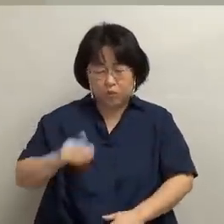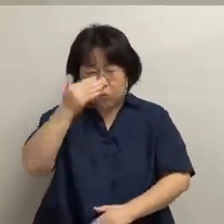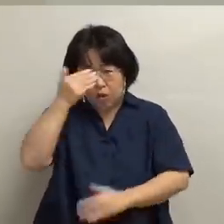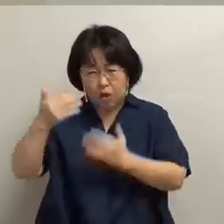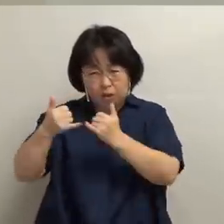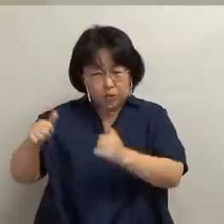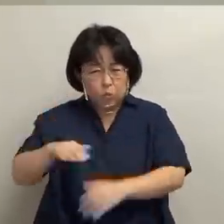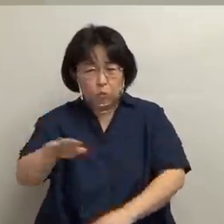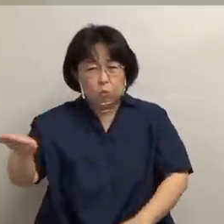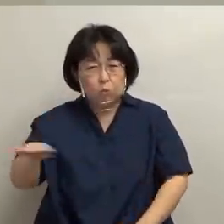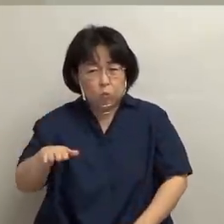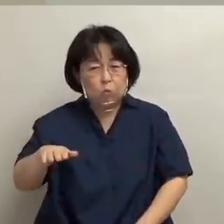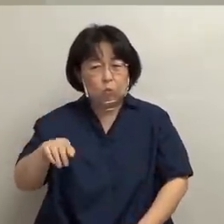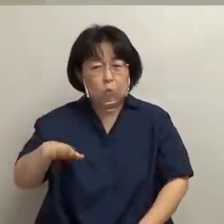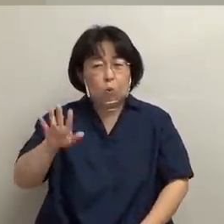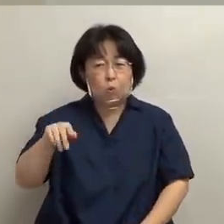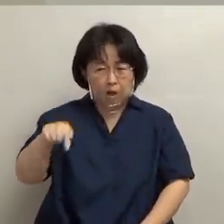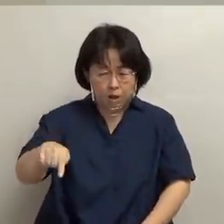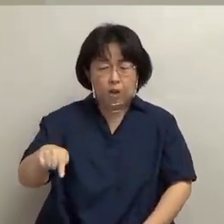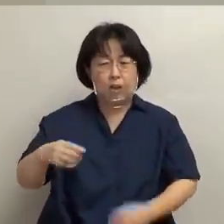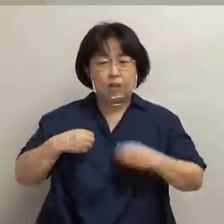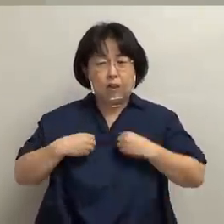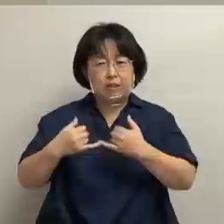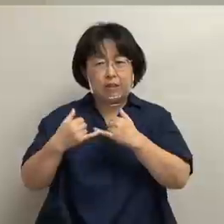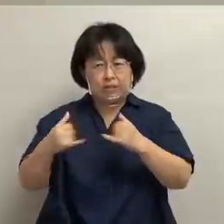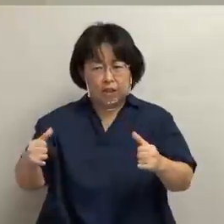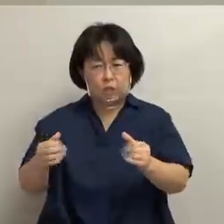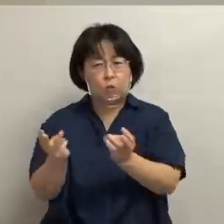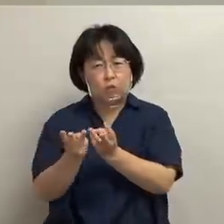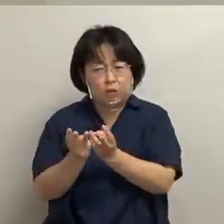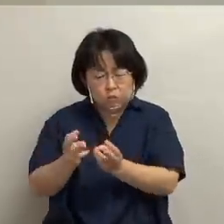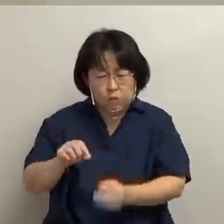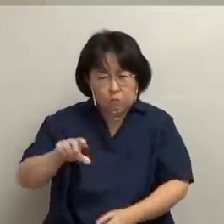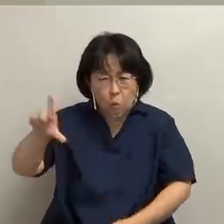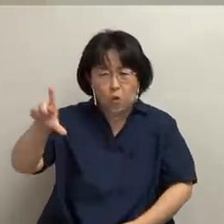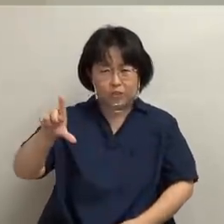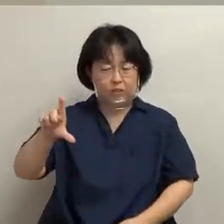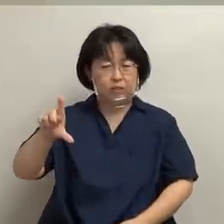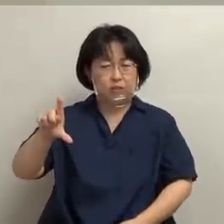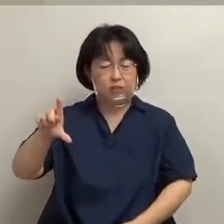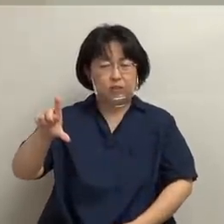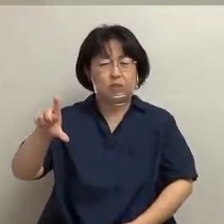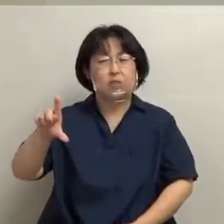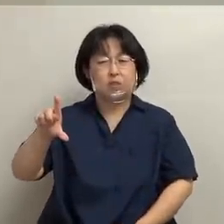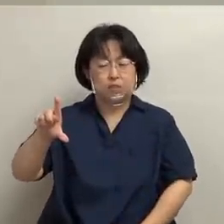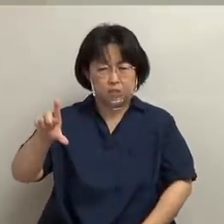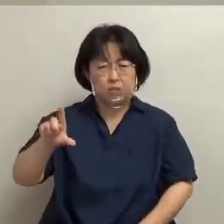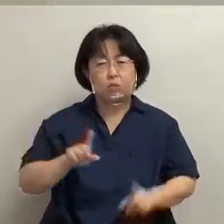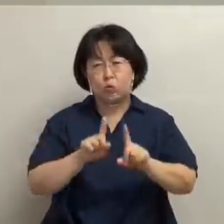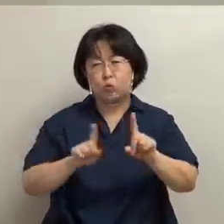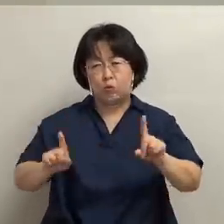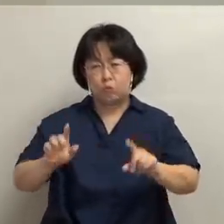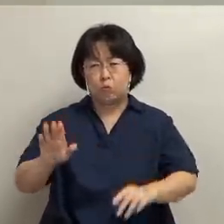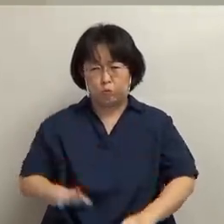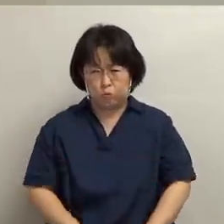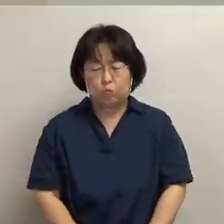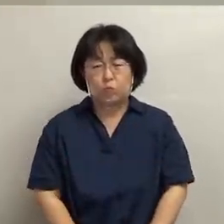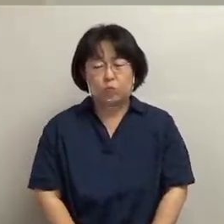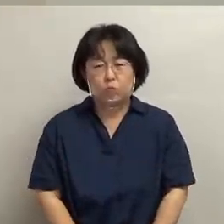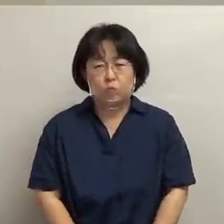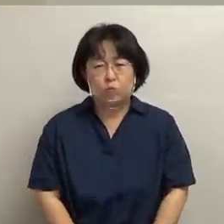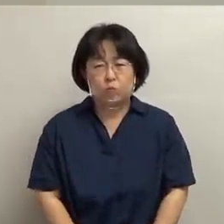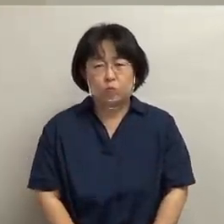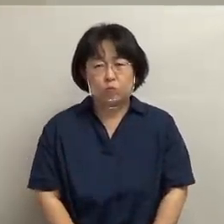高あの感染者が多くなっているぞ好天ですね風ず難くなっているという点